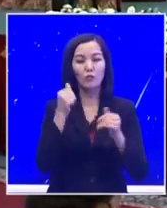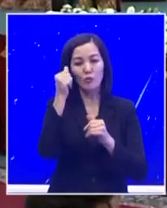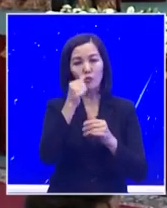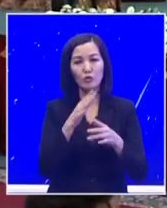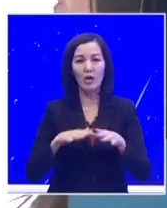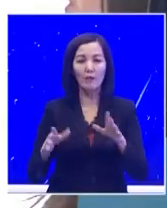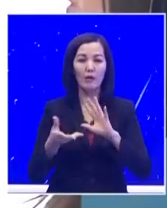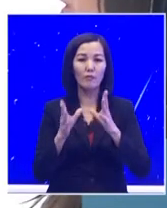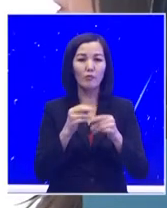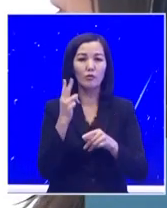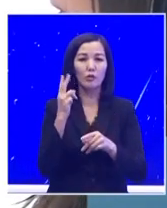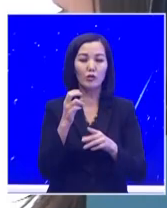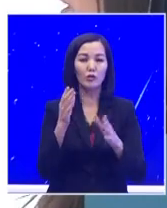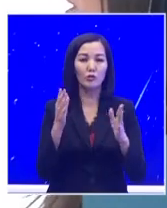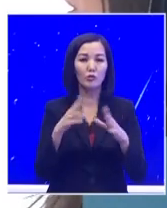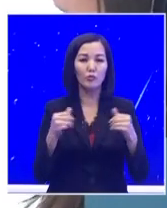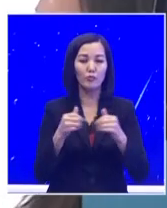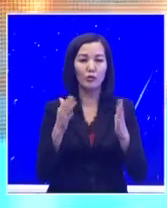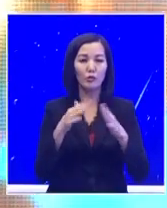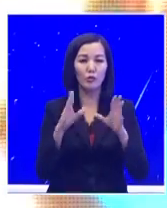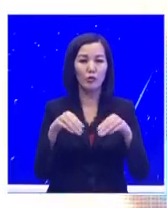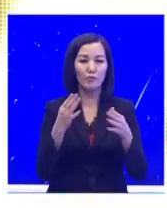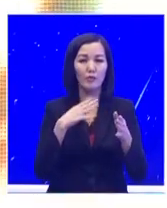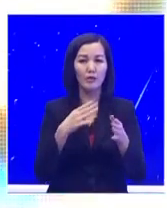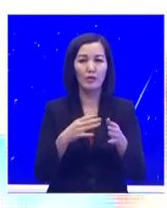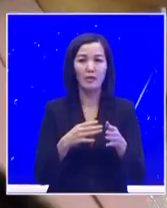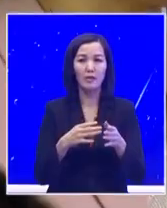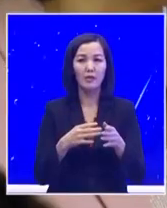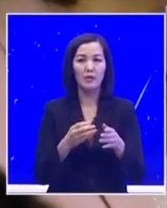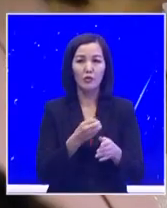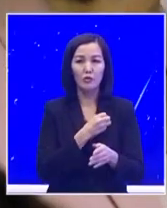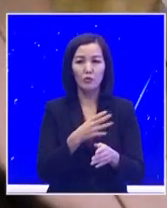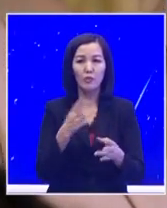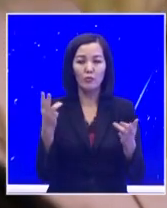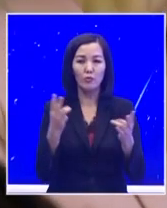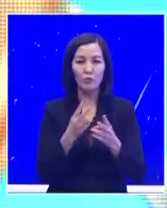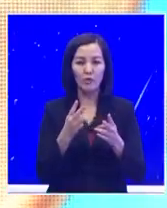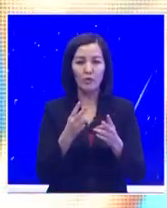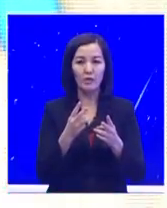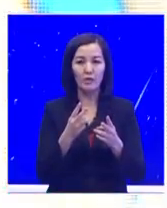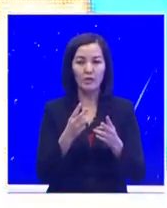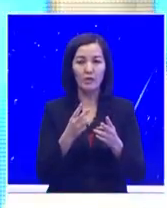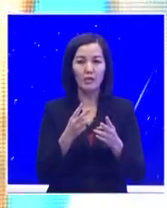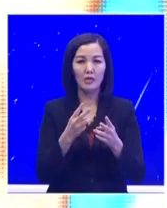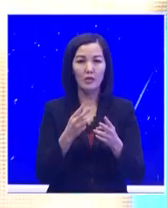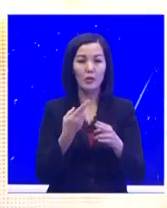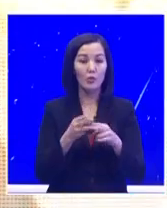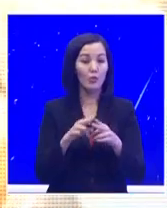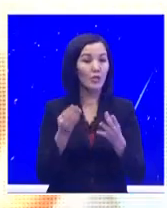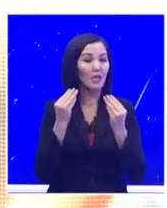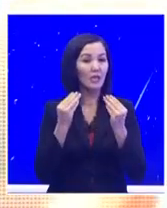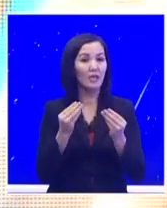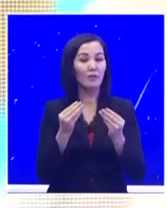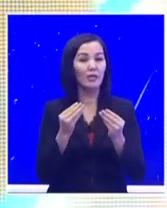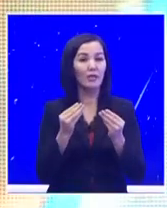аймақ бойынша 200-дей отбасына үй әперді. Кең болсаң, кем болмайсың дейді ғой қазақ. Қандай керемет осындай